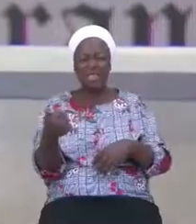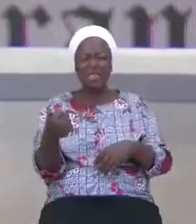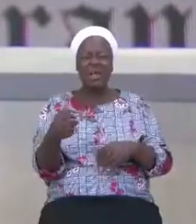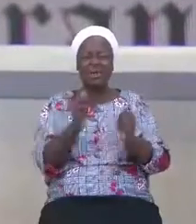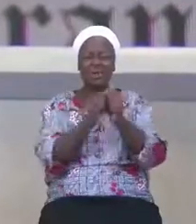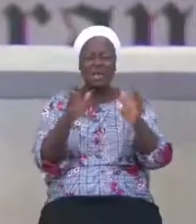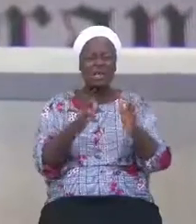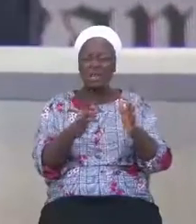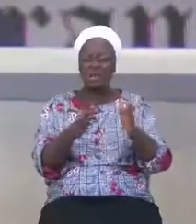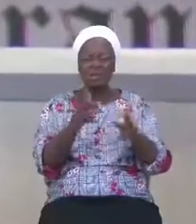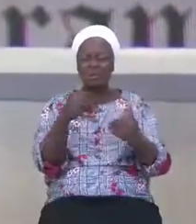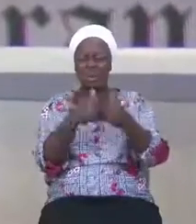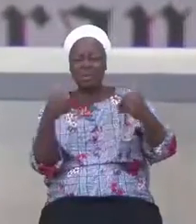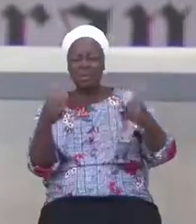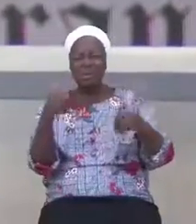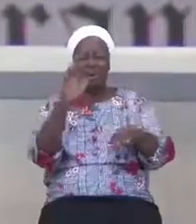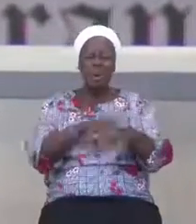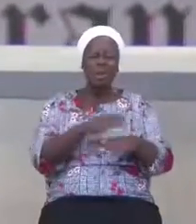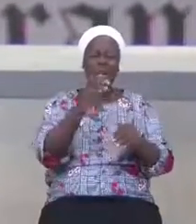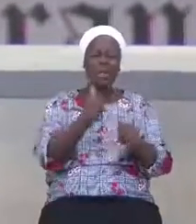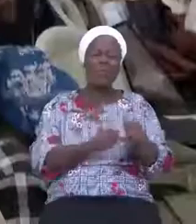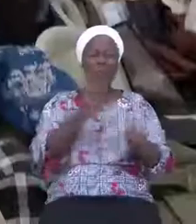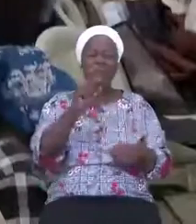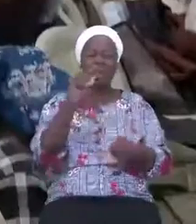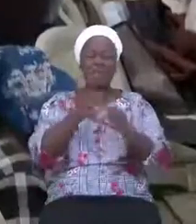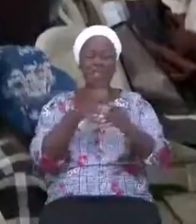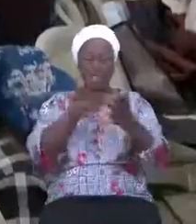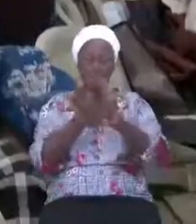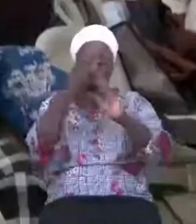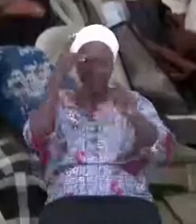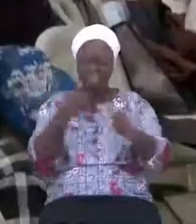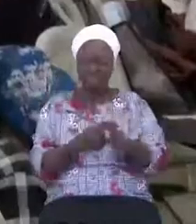sans partialité pour tout le monde au nom de Jésus.